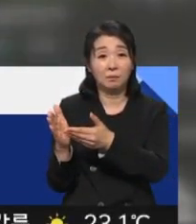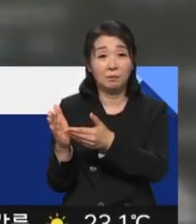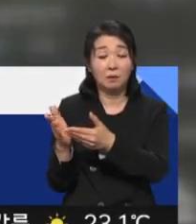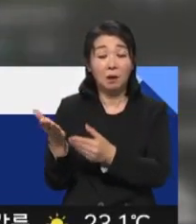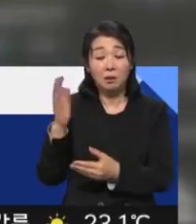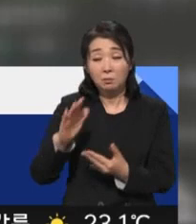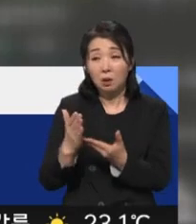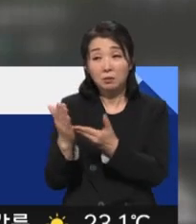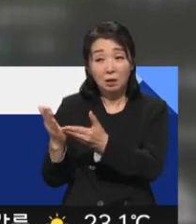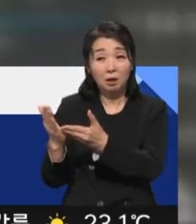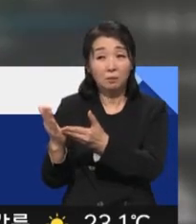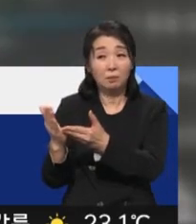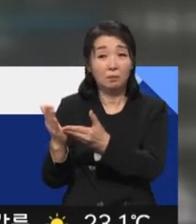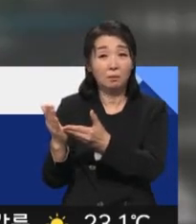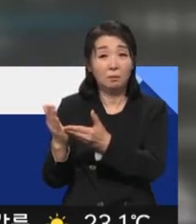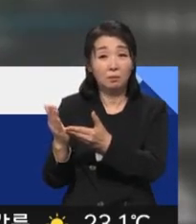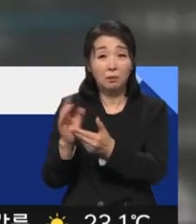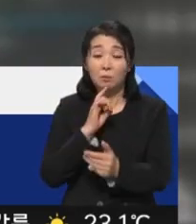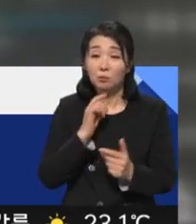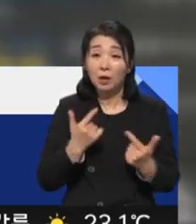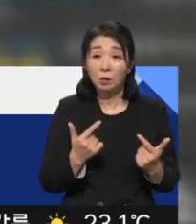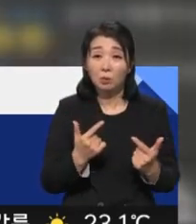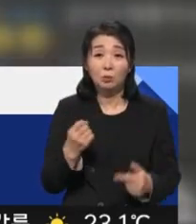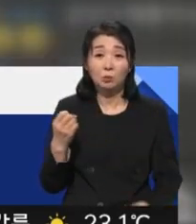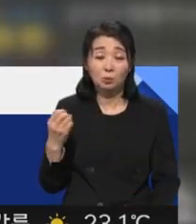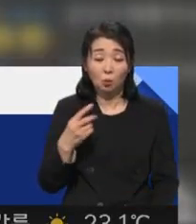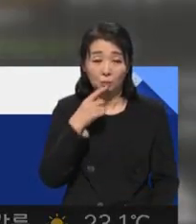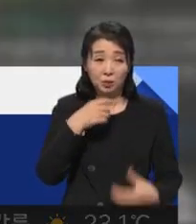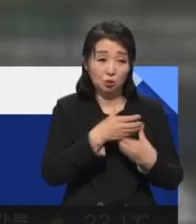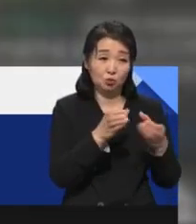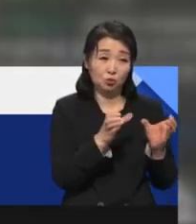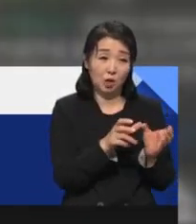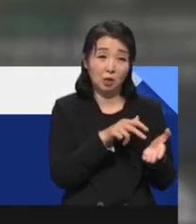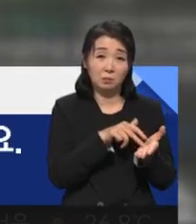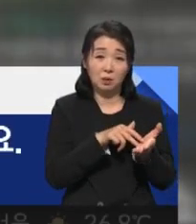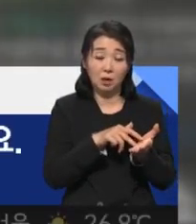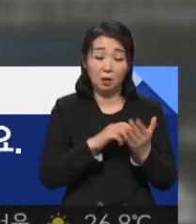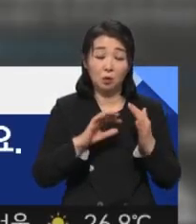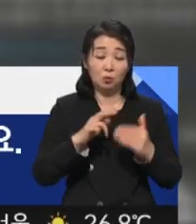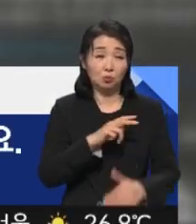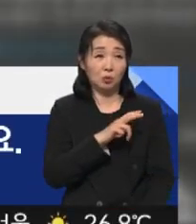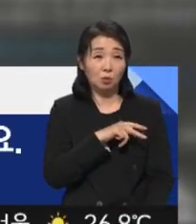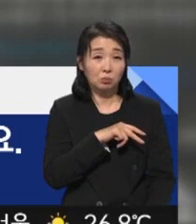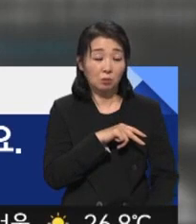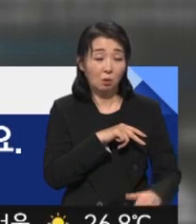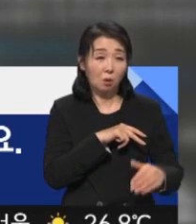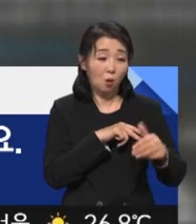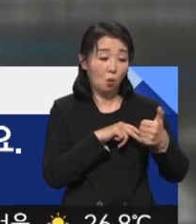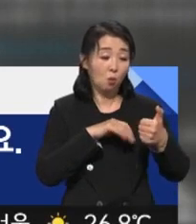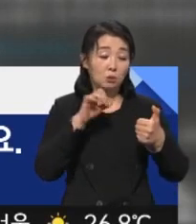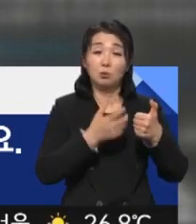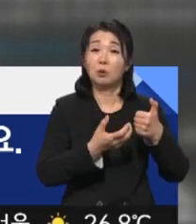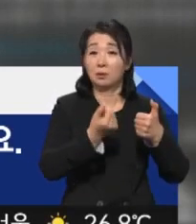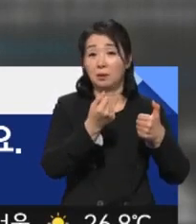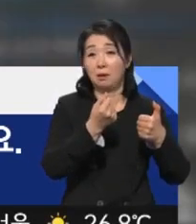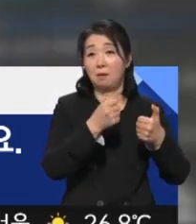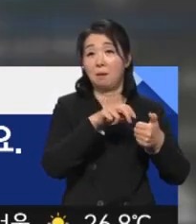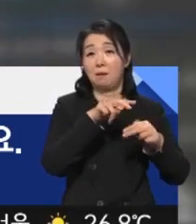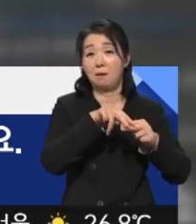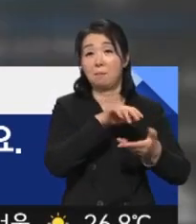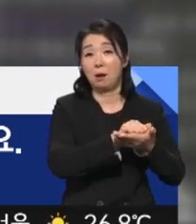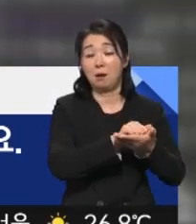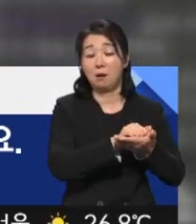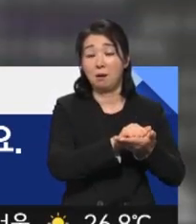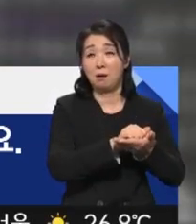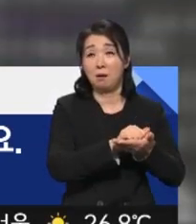사실 제안을 할 뿐만 아니라 민주당은 국회 의석의 과반수를 점하고 있기 때문에